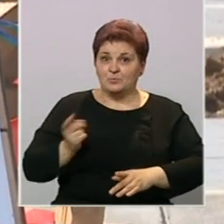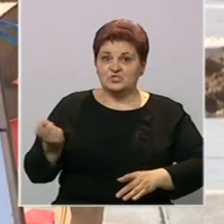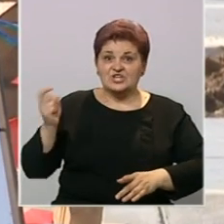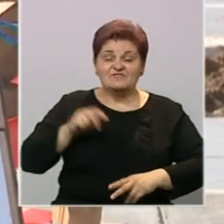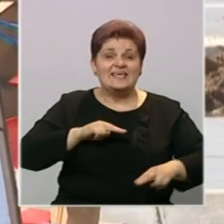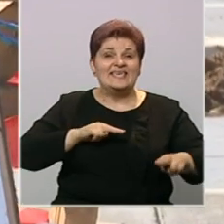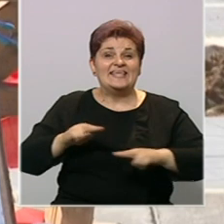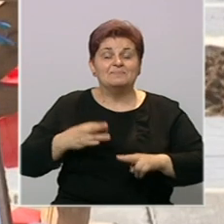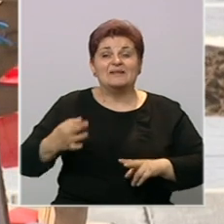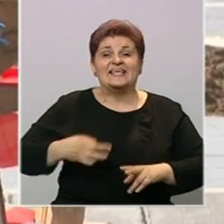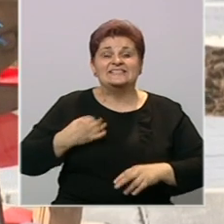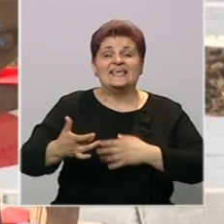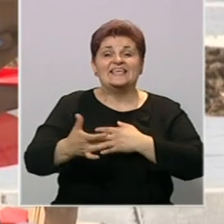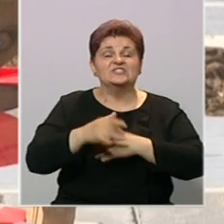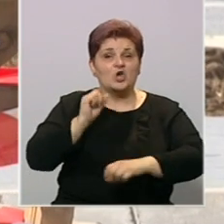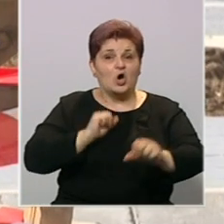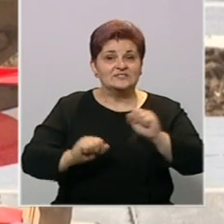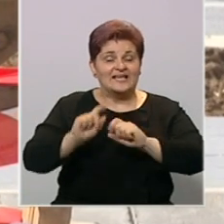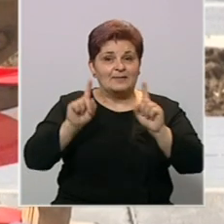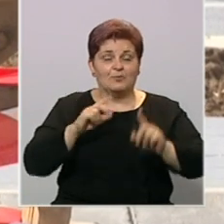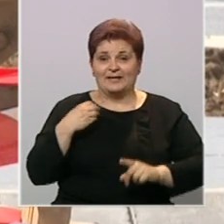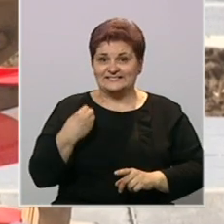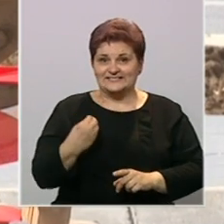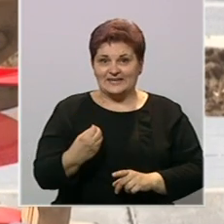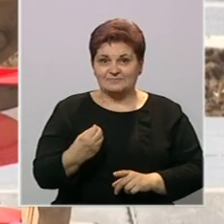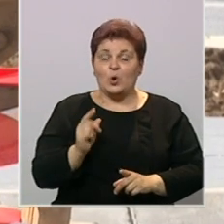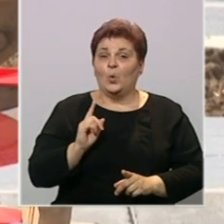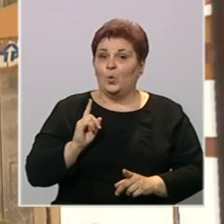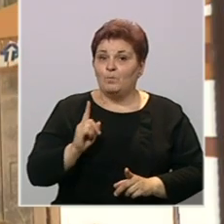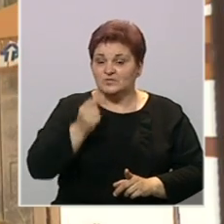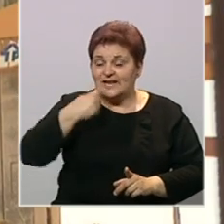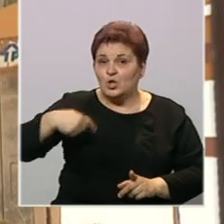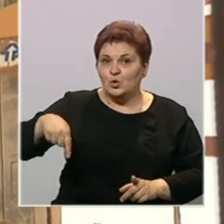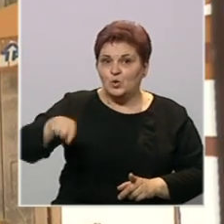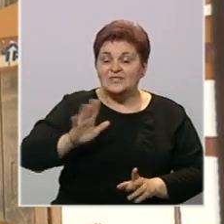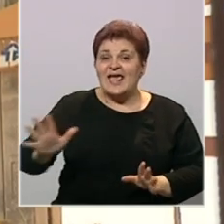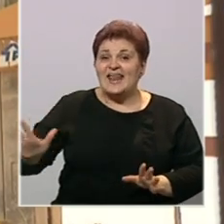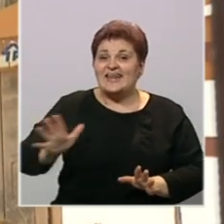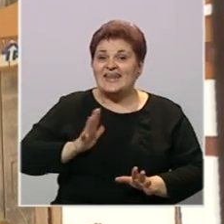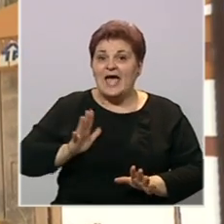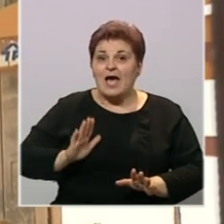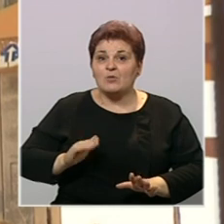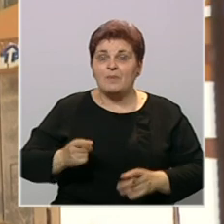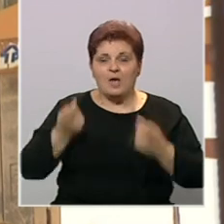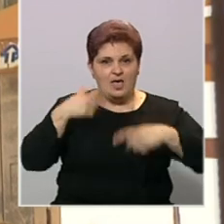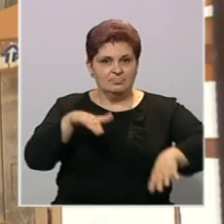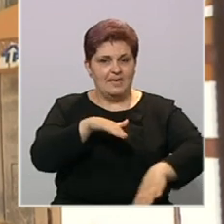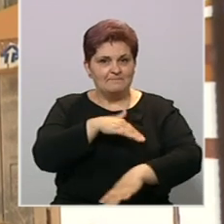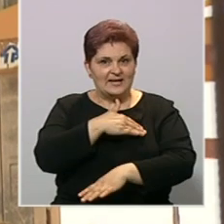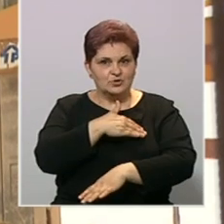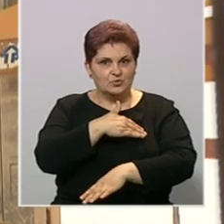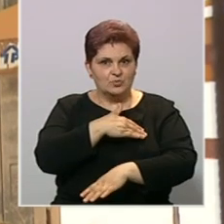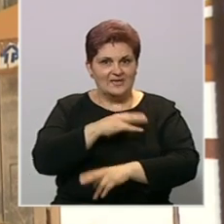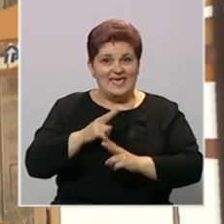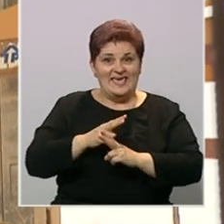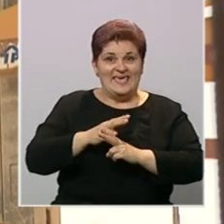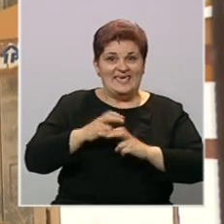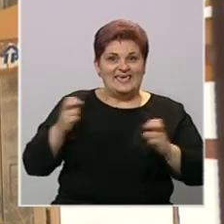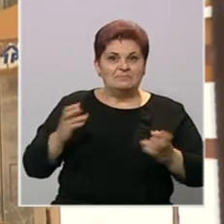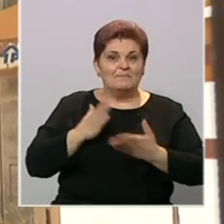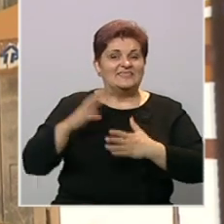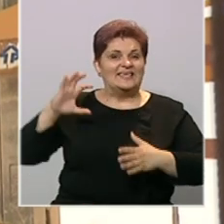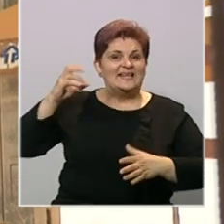iz Ministarstva zdravlja i socijalne zaštite Republike Srpske. Upozoravaju stanovništvo na opasnosti od visokih temperatura, izbjegavati boravak